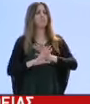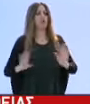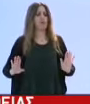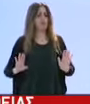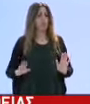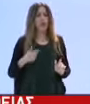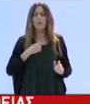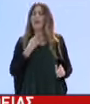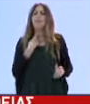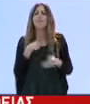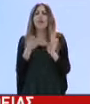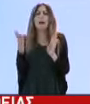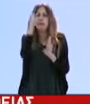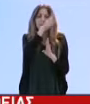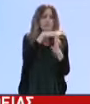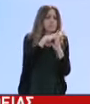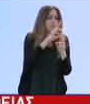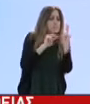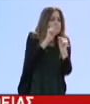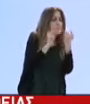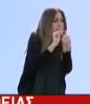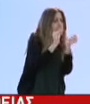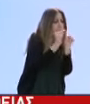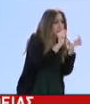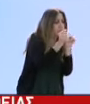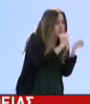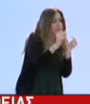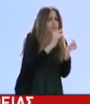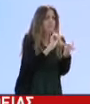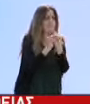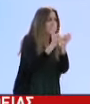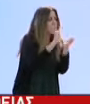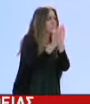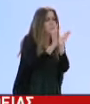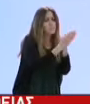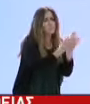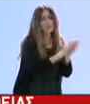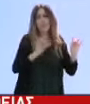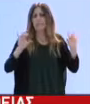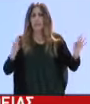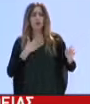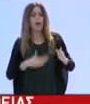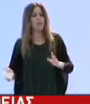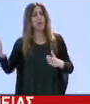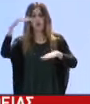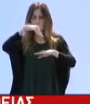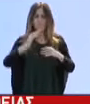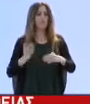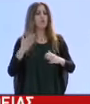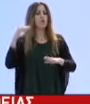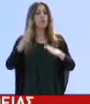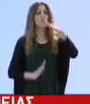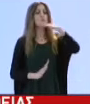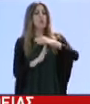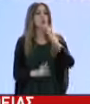του παρασκηνίου, αλλά δημοκρατικός πρόεδρος ενός ανοιχτού, σύγχρονου, οργανωμένου, νοικοκυρεμένου